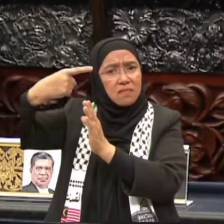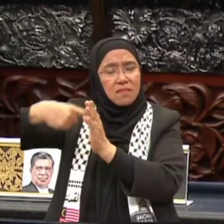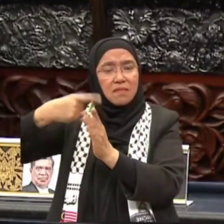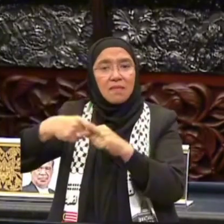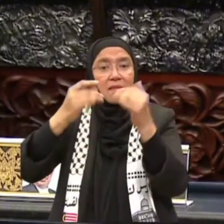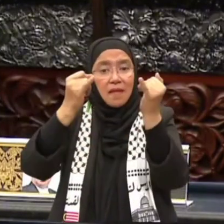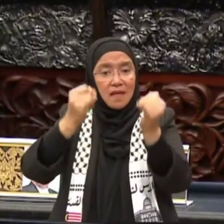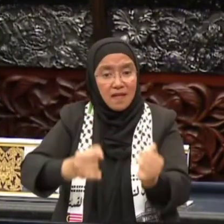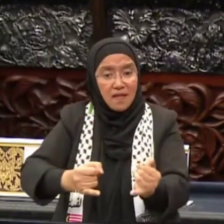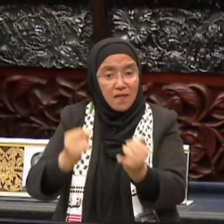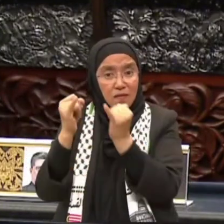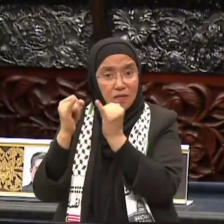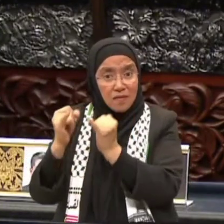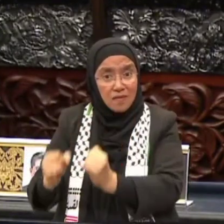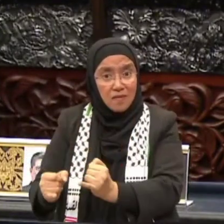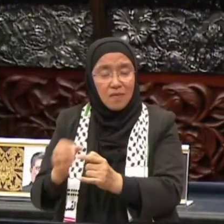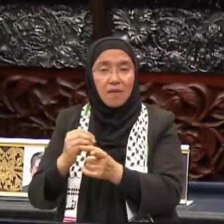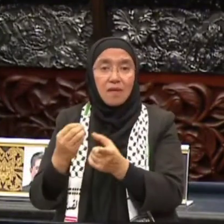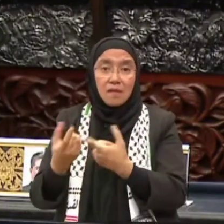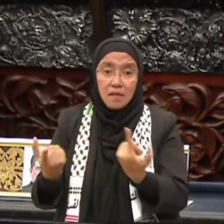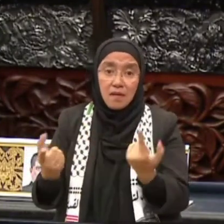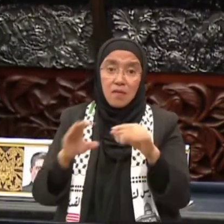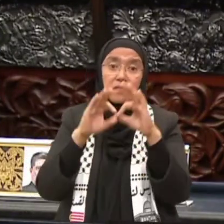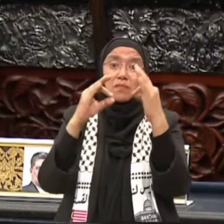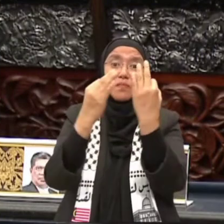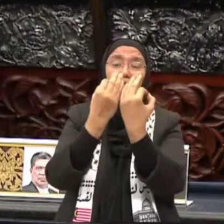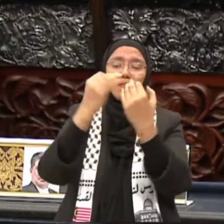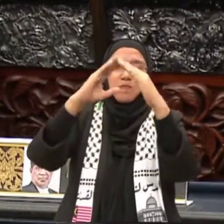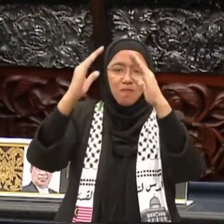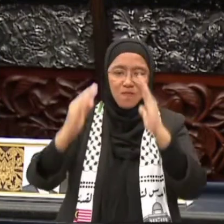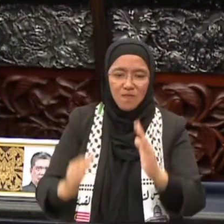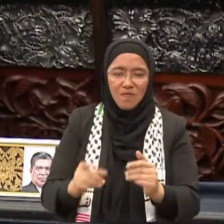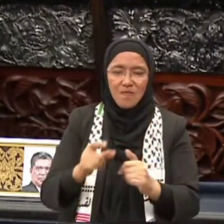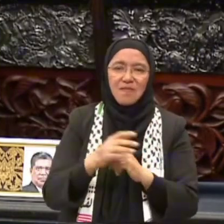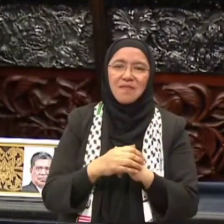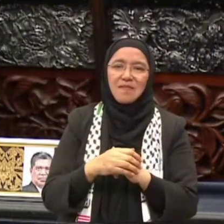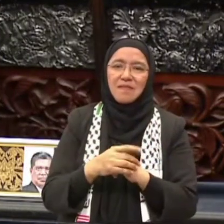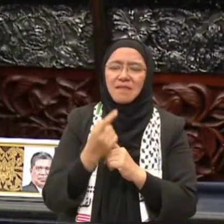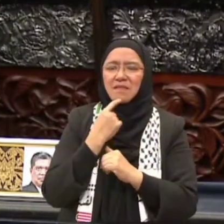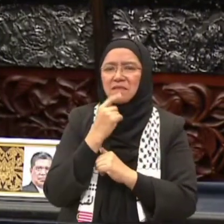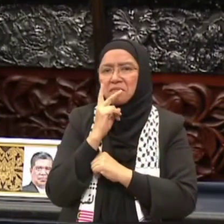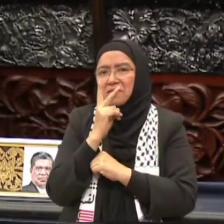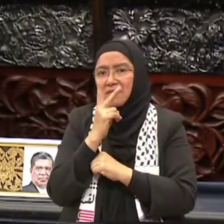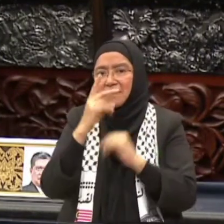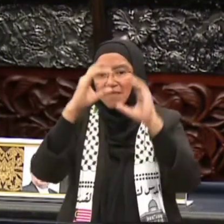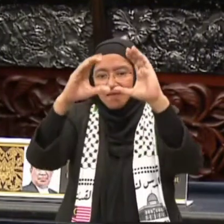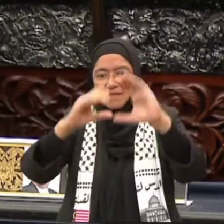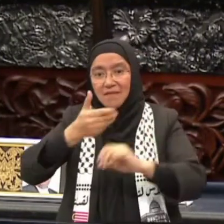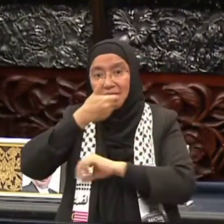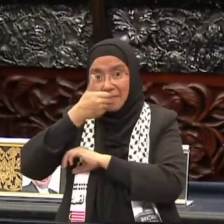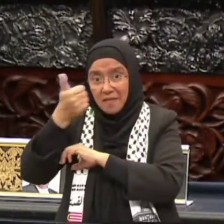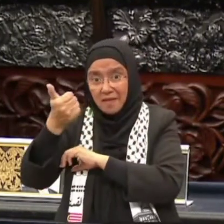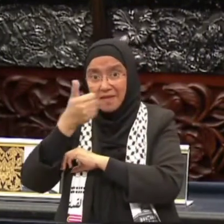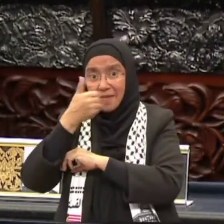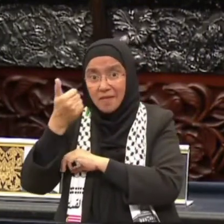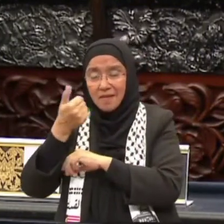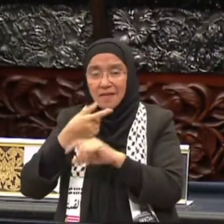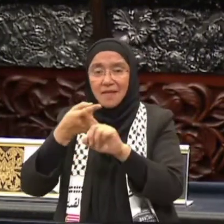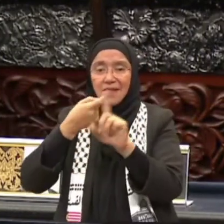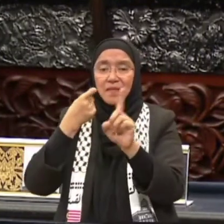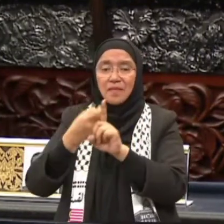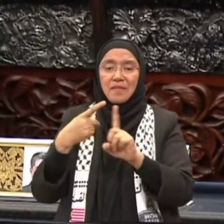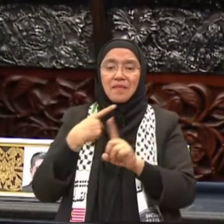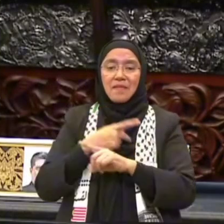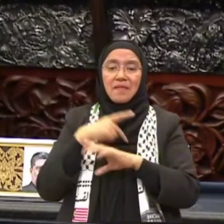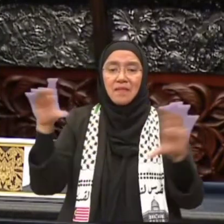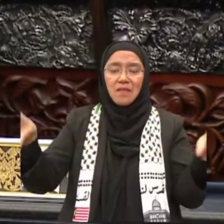isi rumah itu dilihat adalah cara yang lebih baik daripada kita membuat subsidi pukal